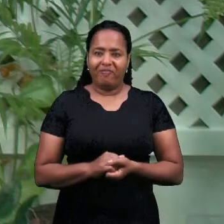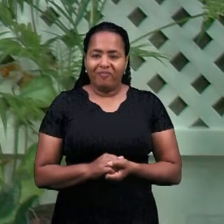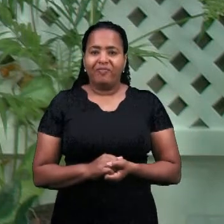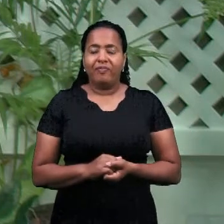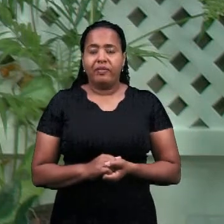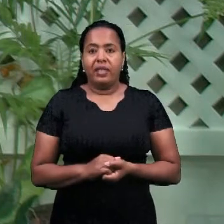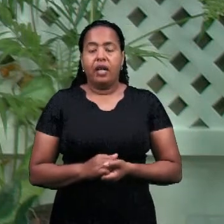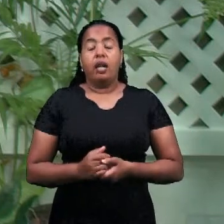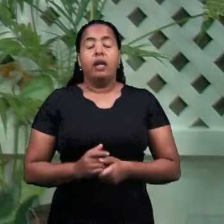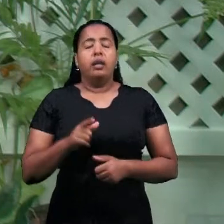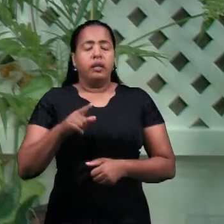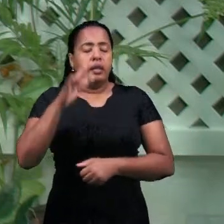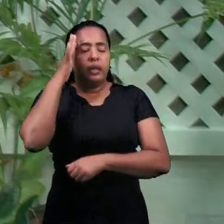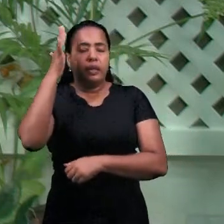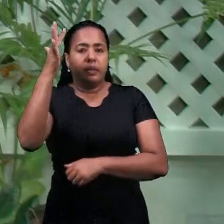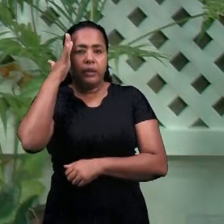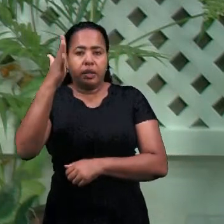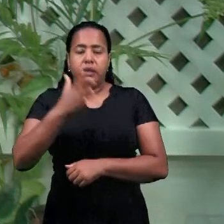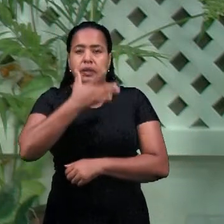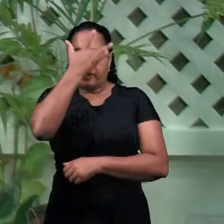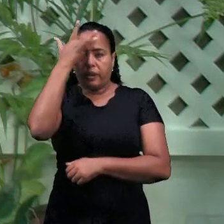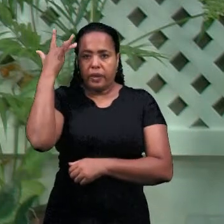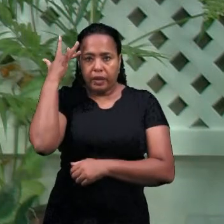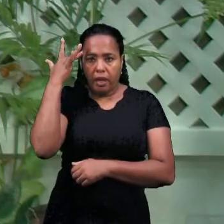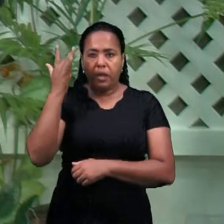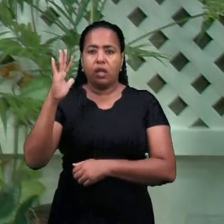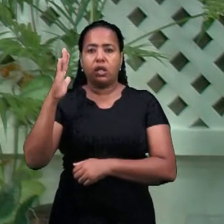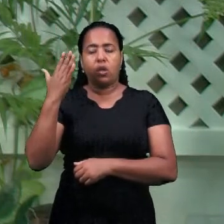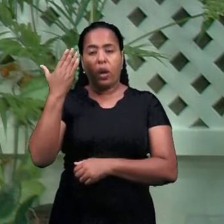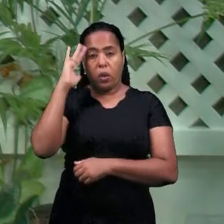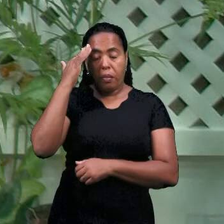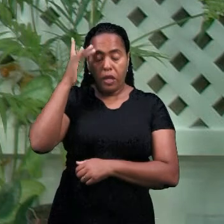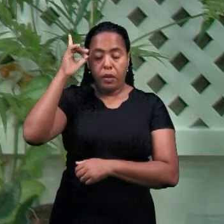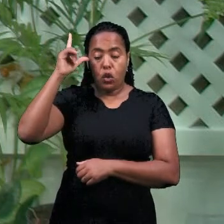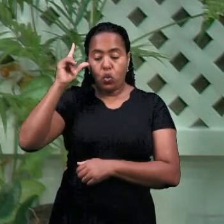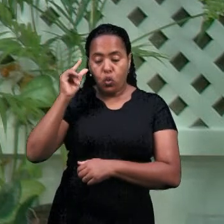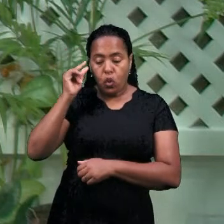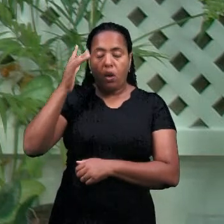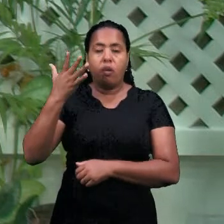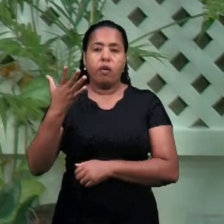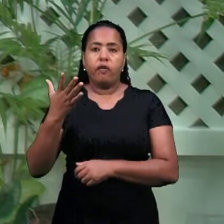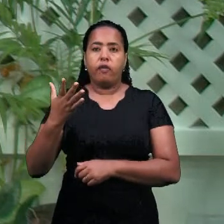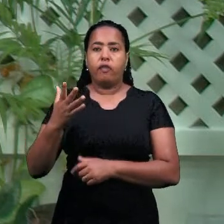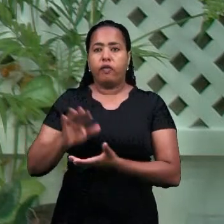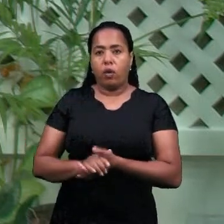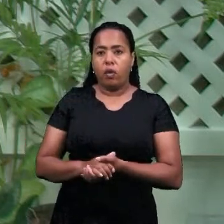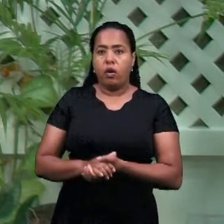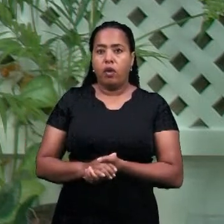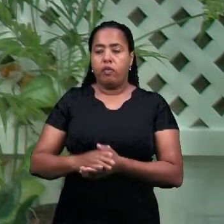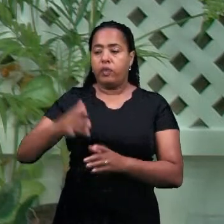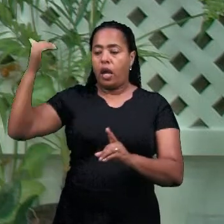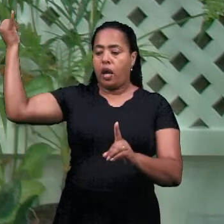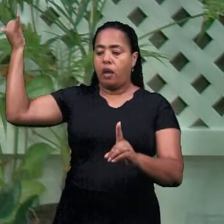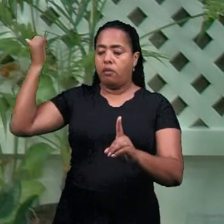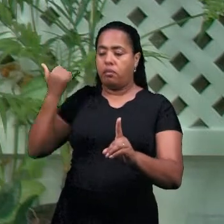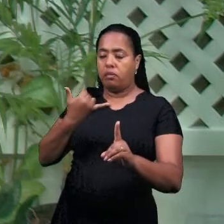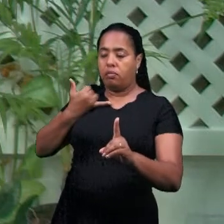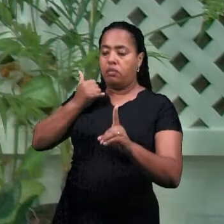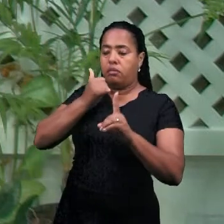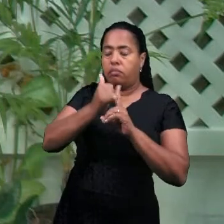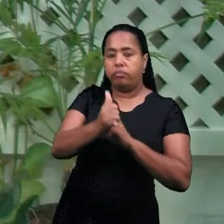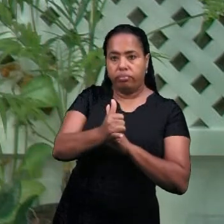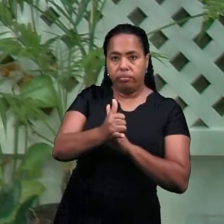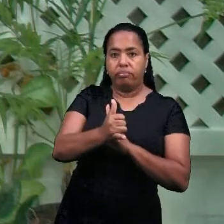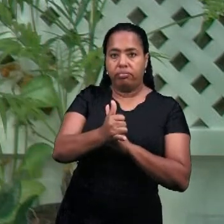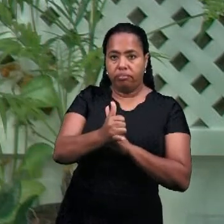corriger le don spirituel. Imaginons une personne de peu de compréhension en train d'interpréter une langue